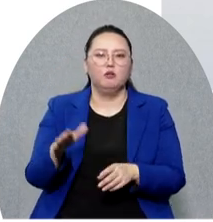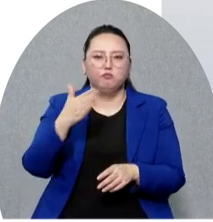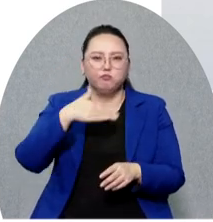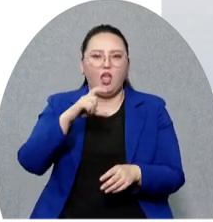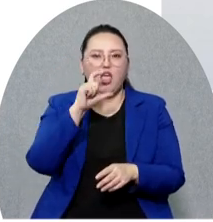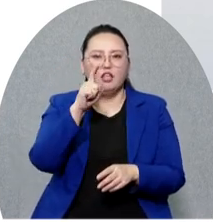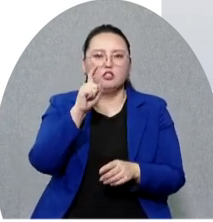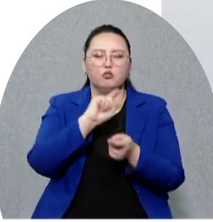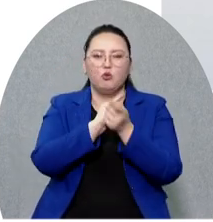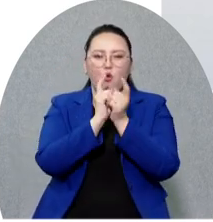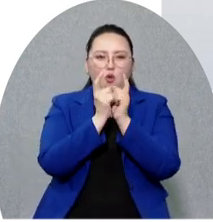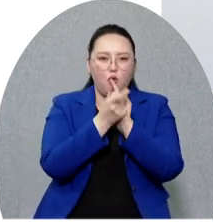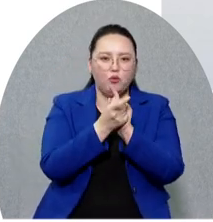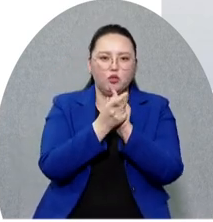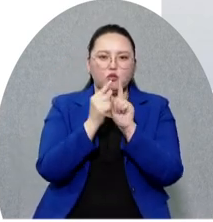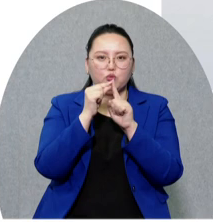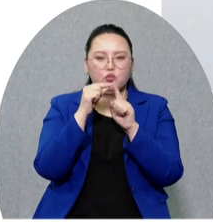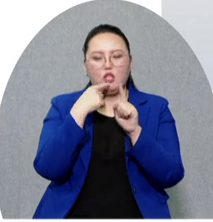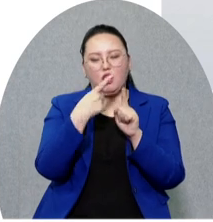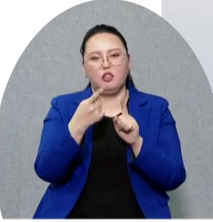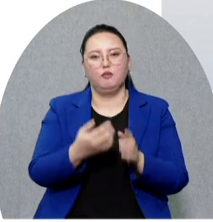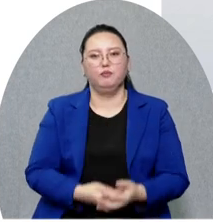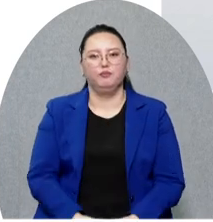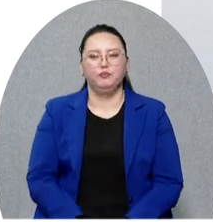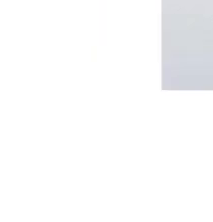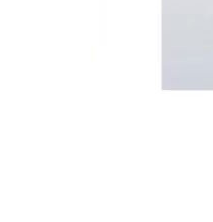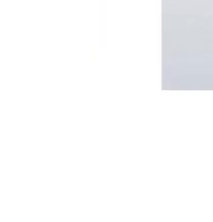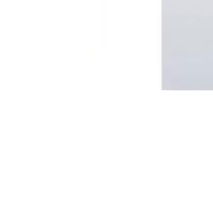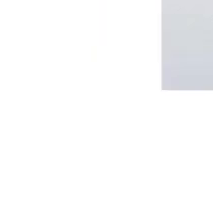эс хувилгач үсэг гэж нэрлэдэг.